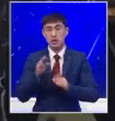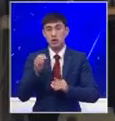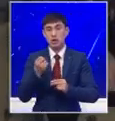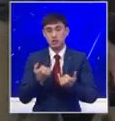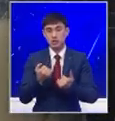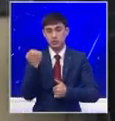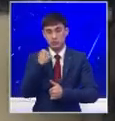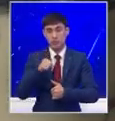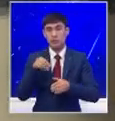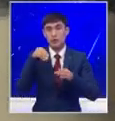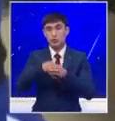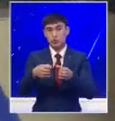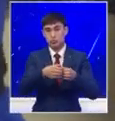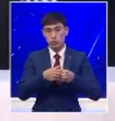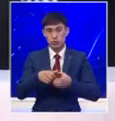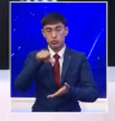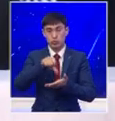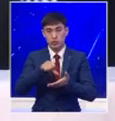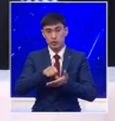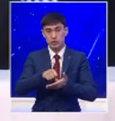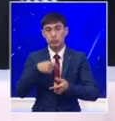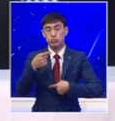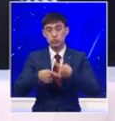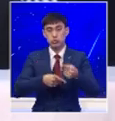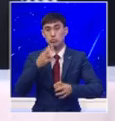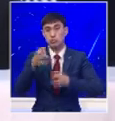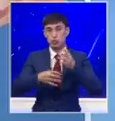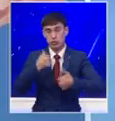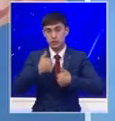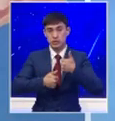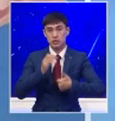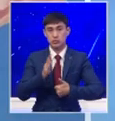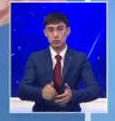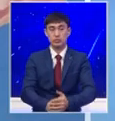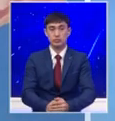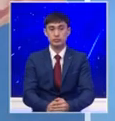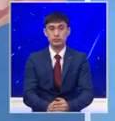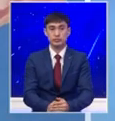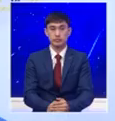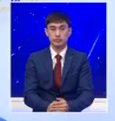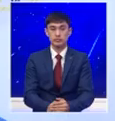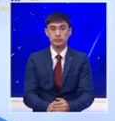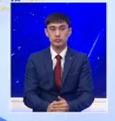победителями, войдут в состав сборной и примут участие в предстоящих международных состязаниях.